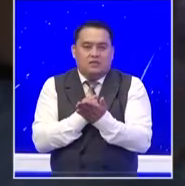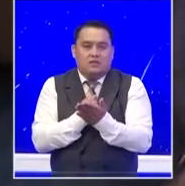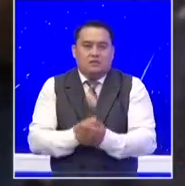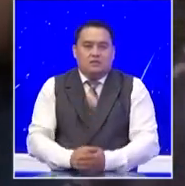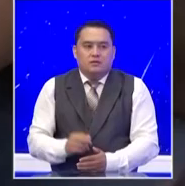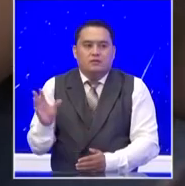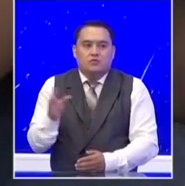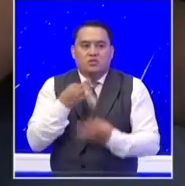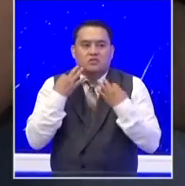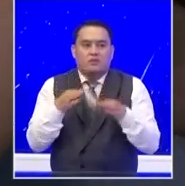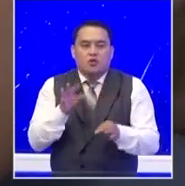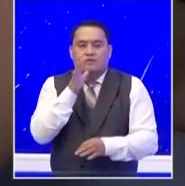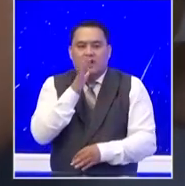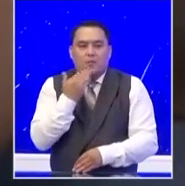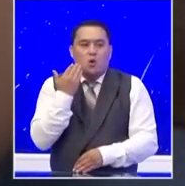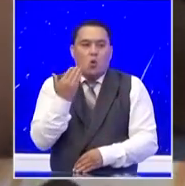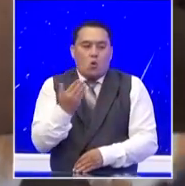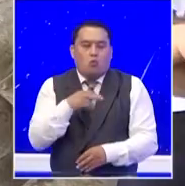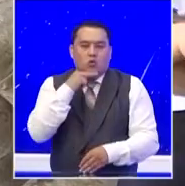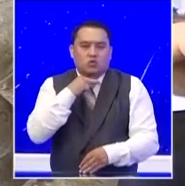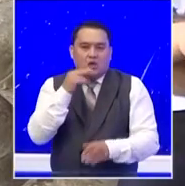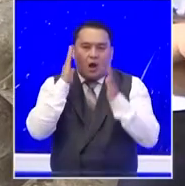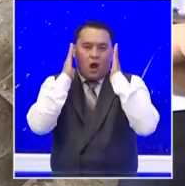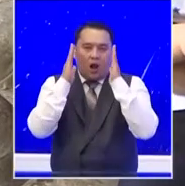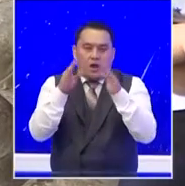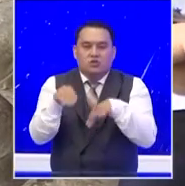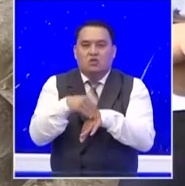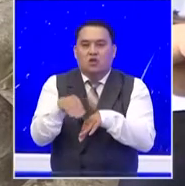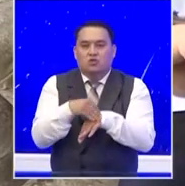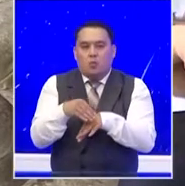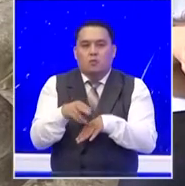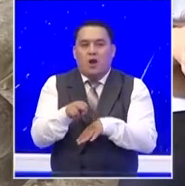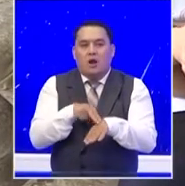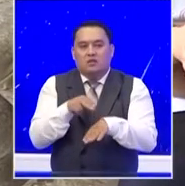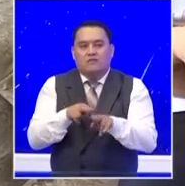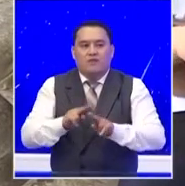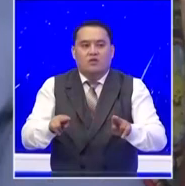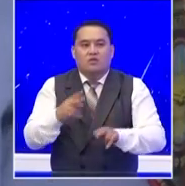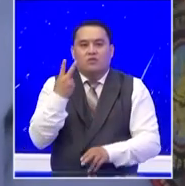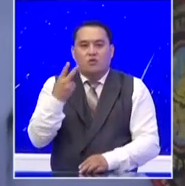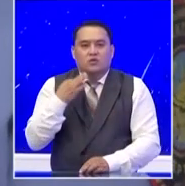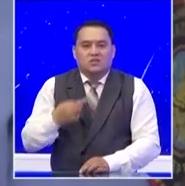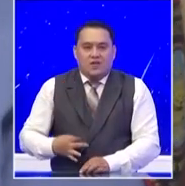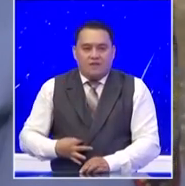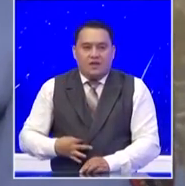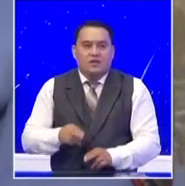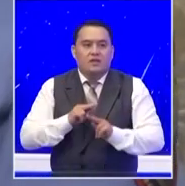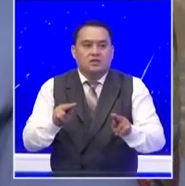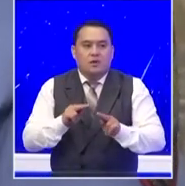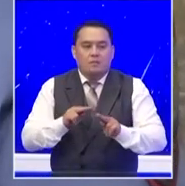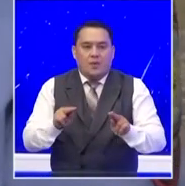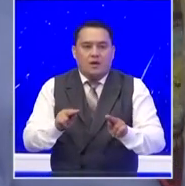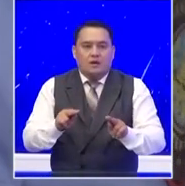Все свободное время от работы Баглан Рамжанов уделяет семье. Вместе с супругой Алией полицейский воспитывает 2 сыновей. Своим детям страж